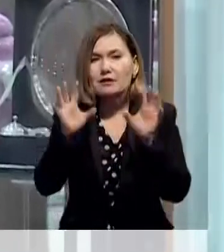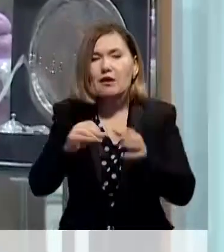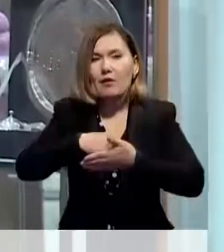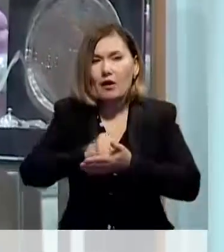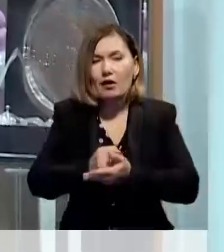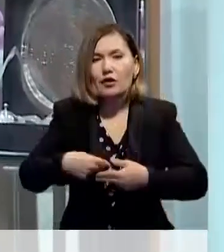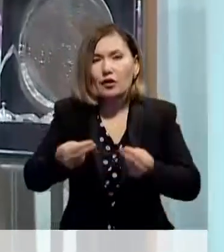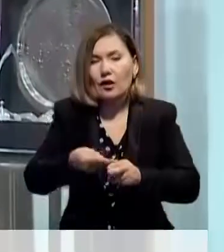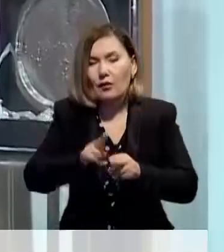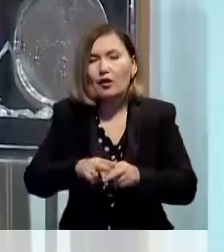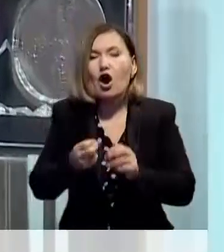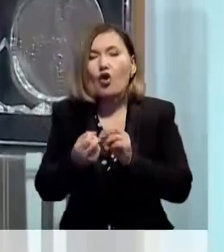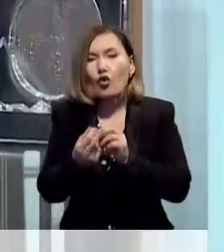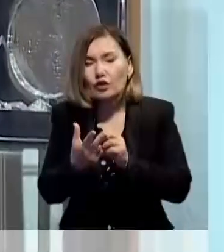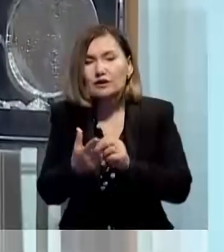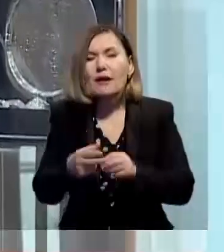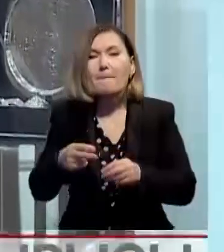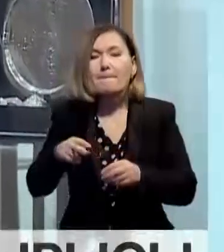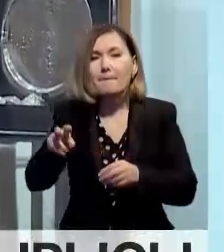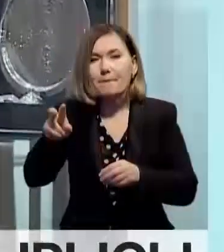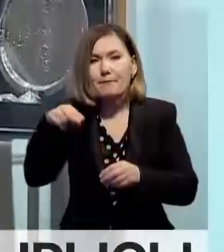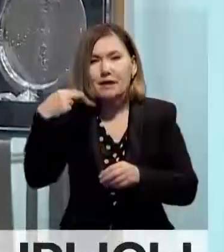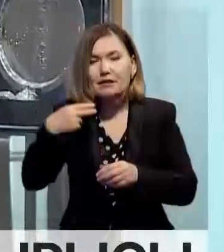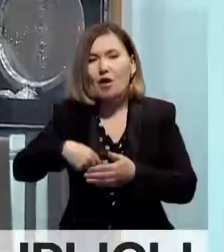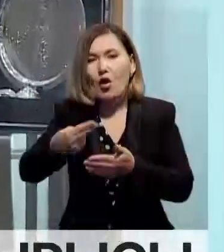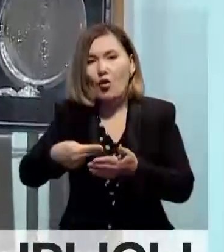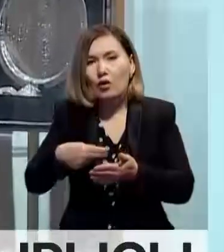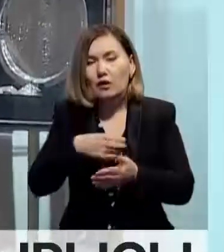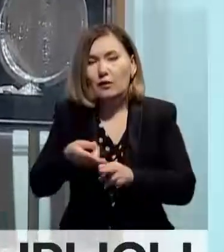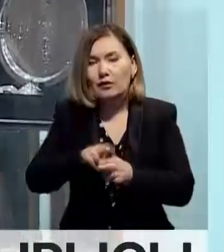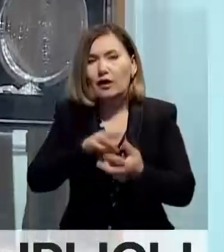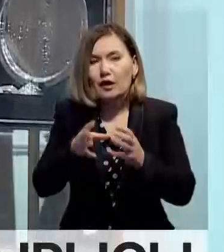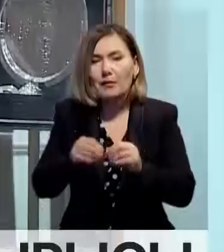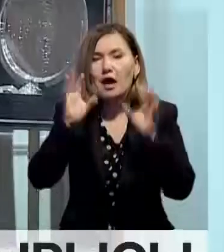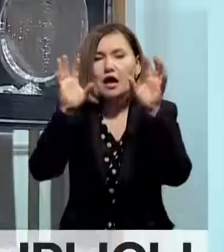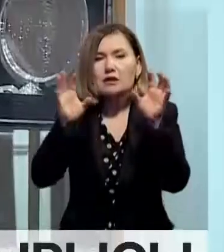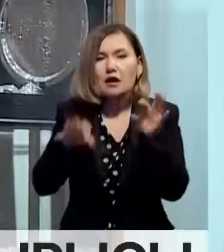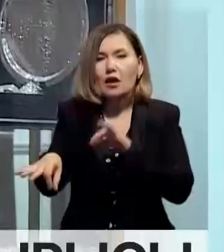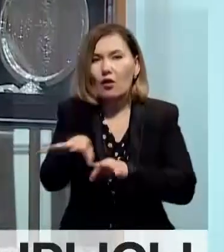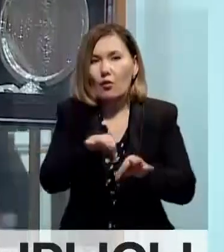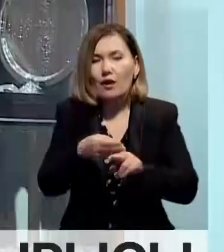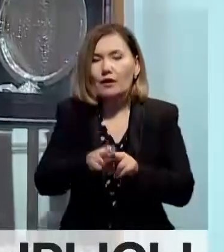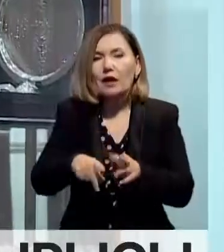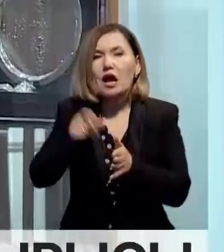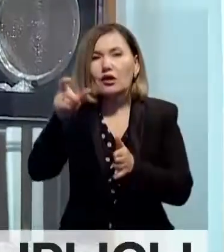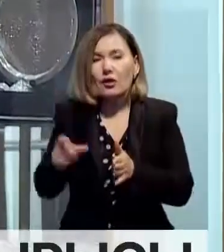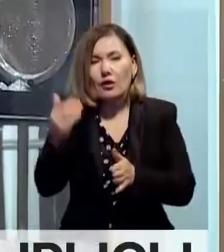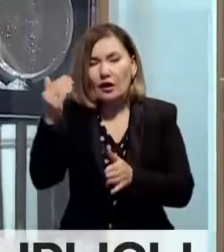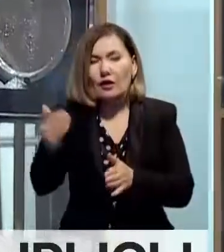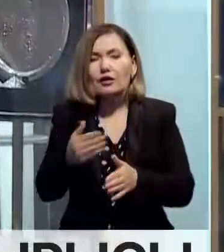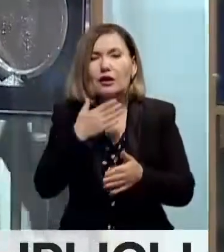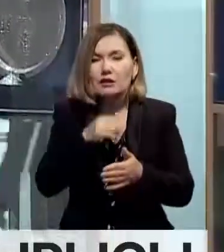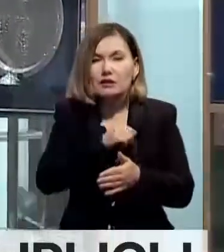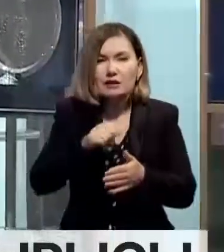оның 13-іне президент қол қойды. Жалпы ерекше атап өтерлігі, бұл заң жобаларының көбіне депутаттардың